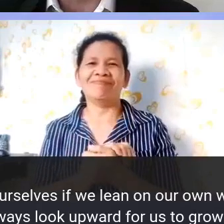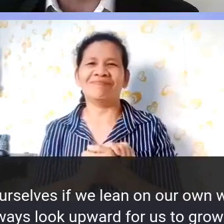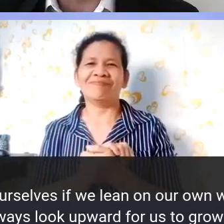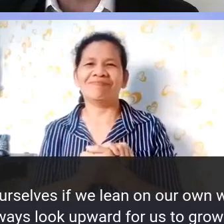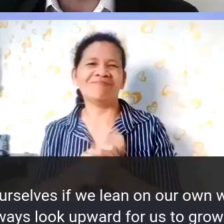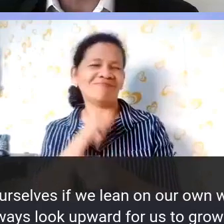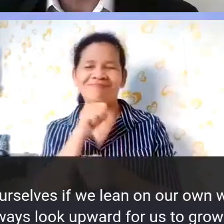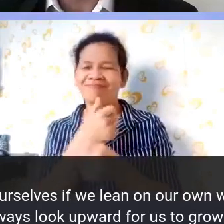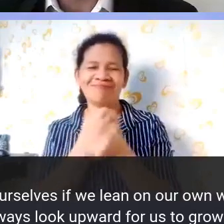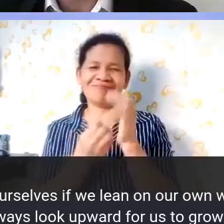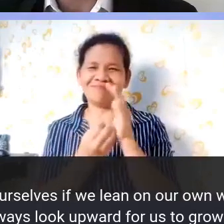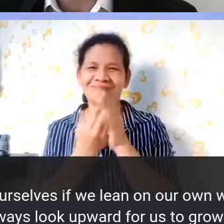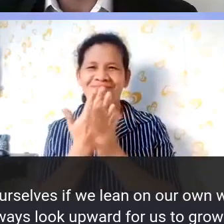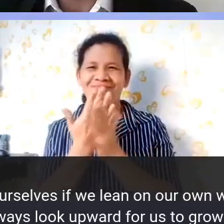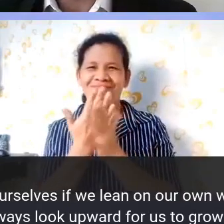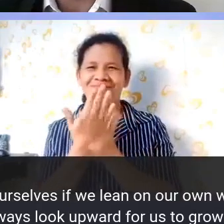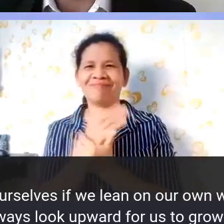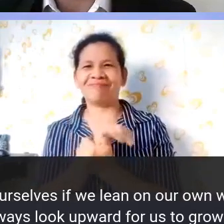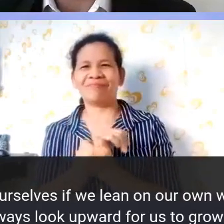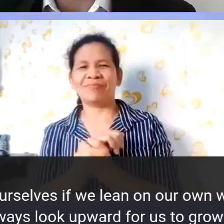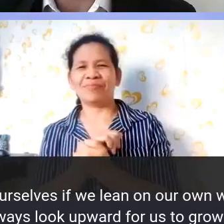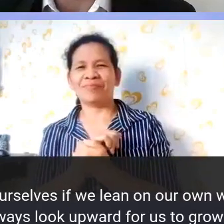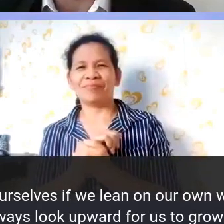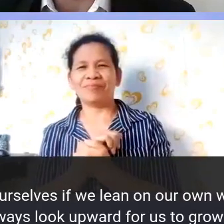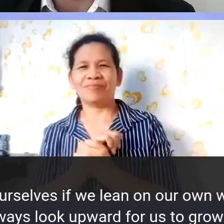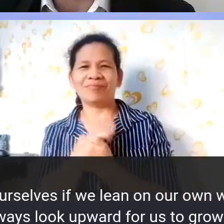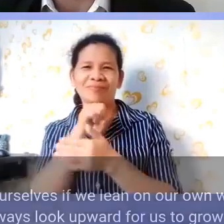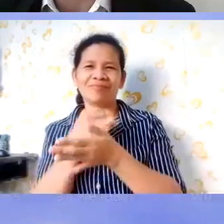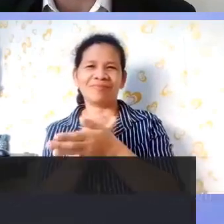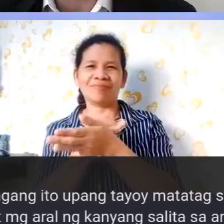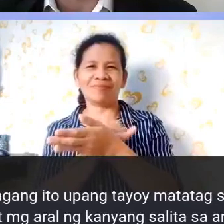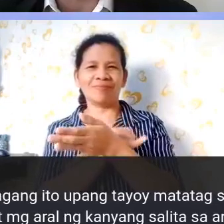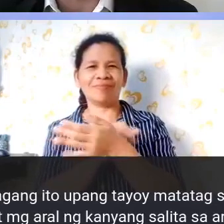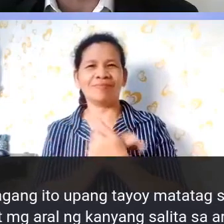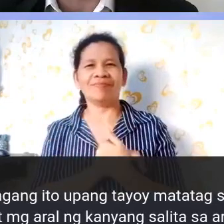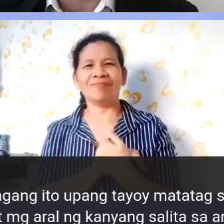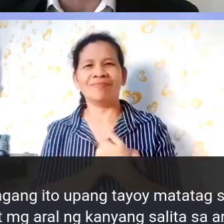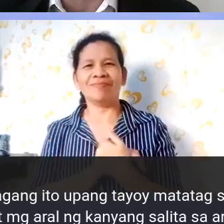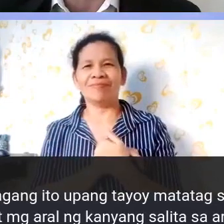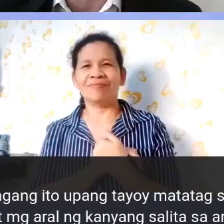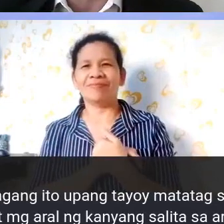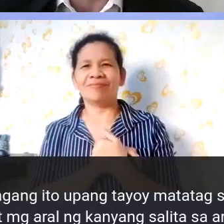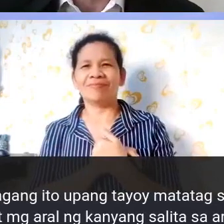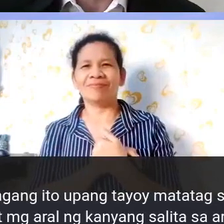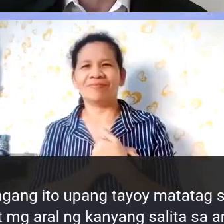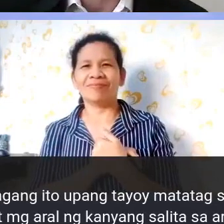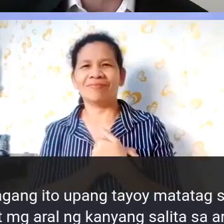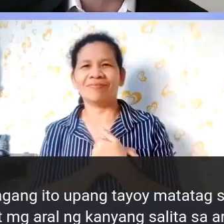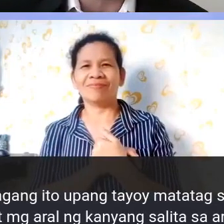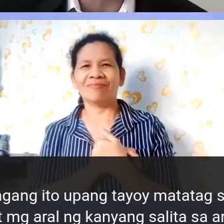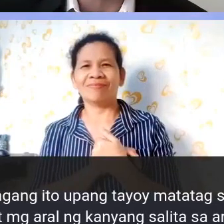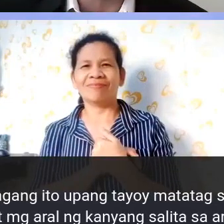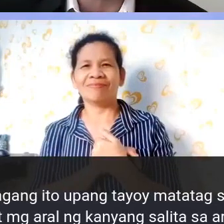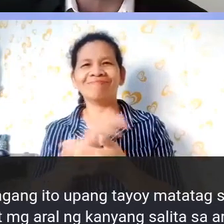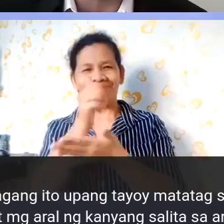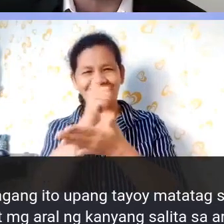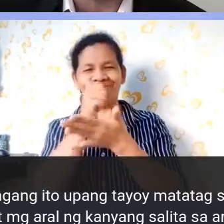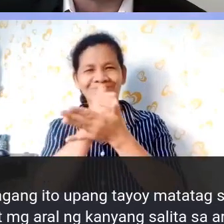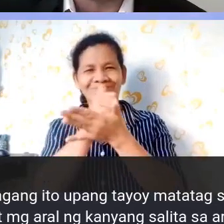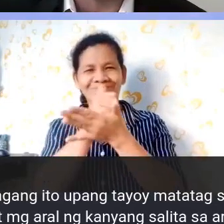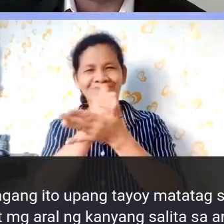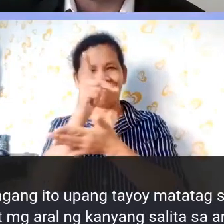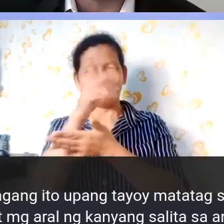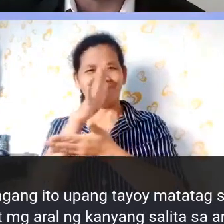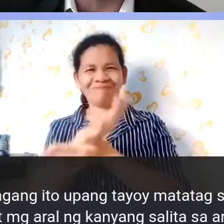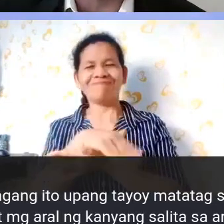lalago. Yan. Okay? Tingnan natin kung meron pa. Ito si Rona Beth Lado. Amen po, Pastor. Napakanda